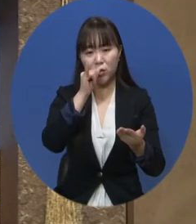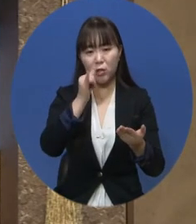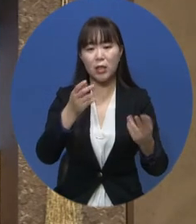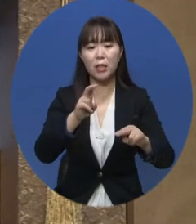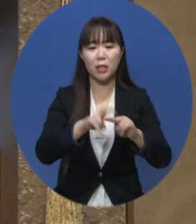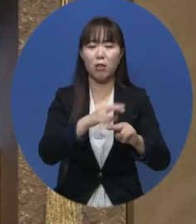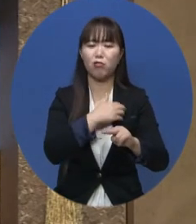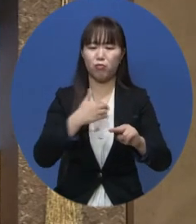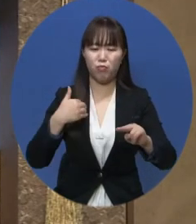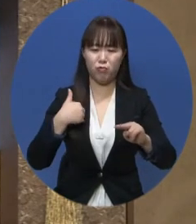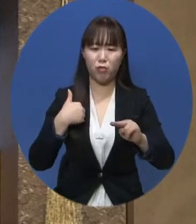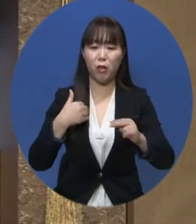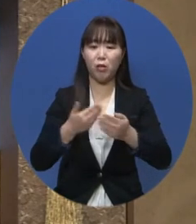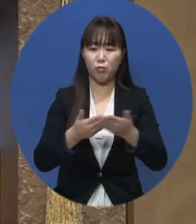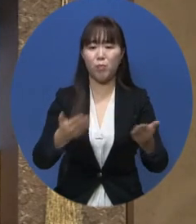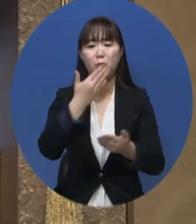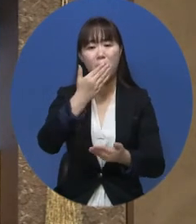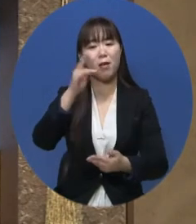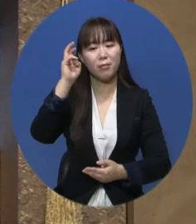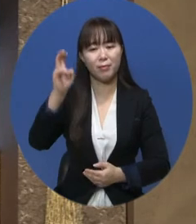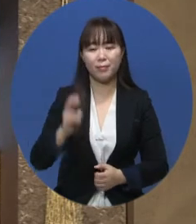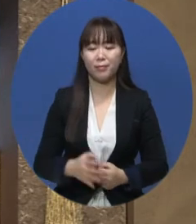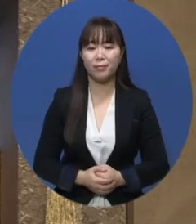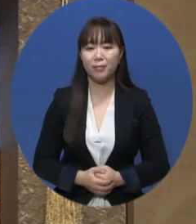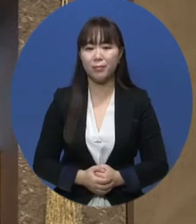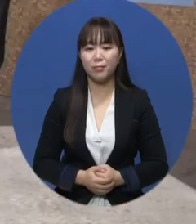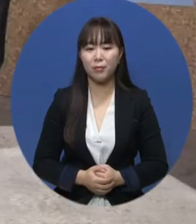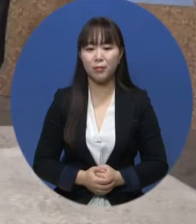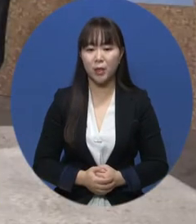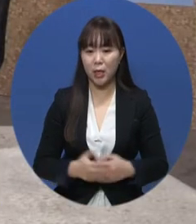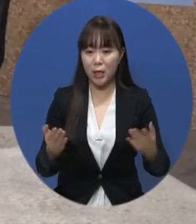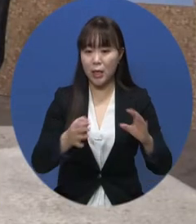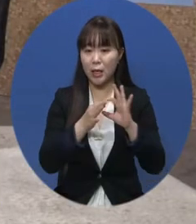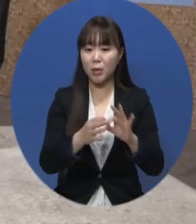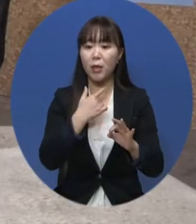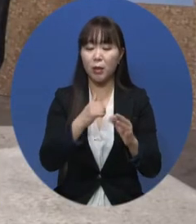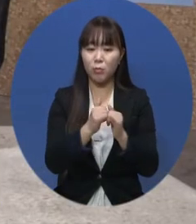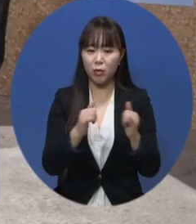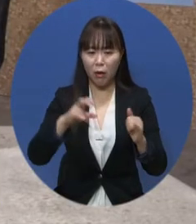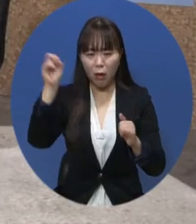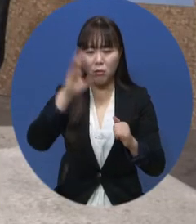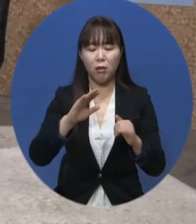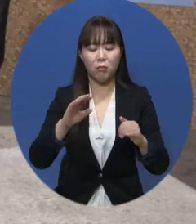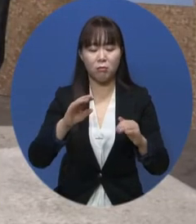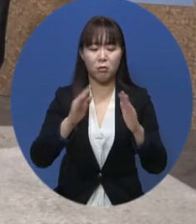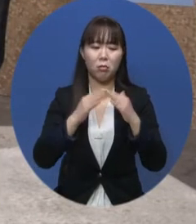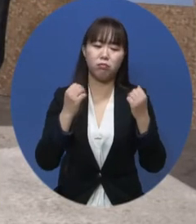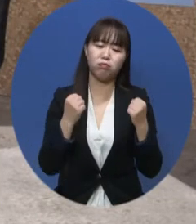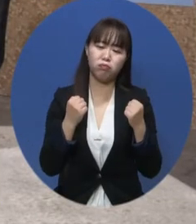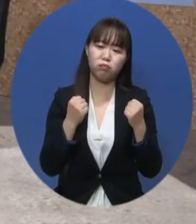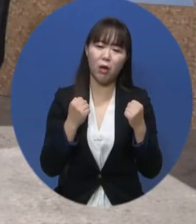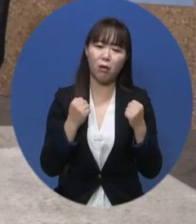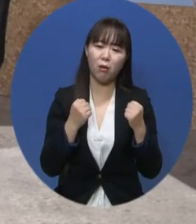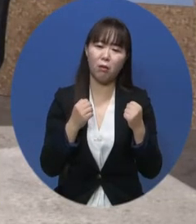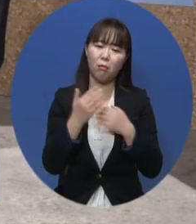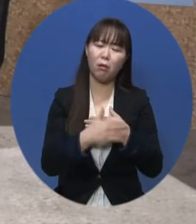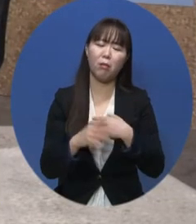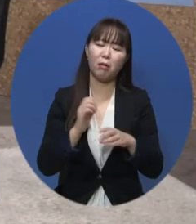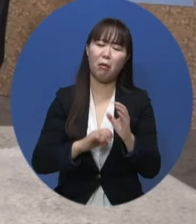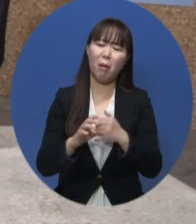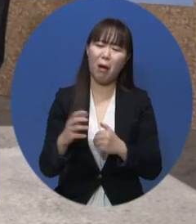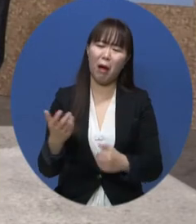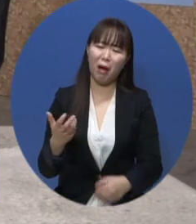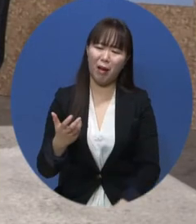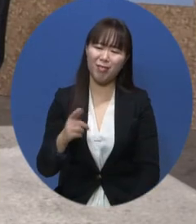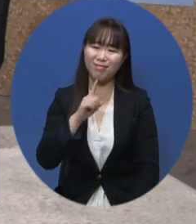예. 충분한 일자리를 만들 수 있다고 생각합니다. 네. 그리고 일을 계속 하던 분들은 갑자기 집에서 쉬려고 하면 오히려 몸이 더 아프다고 하시더라고요. 그렇죠.